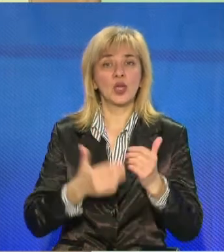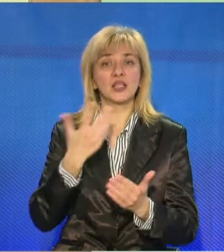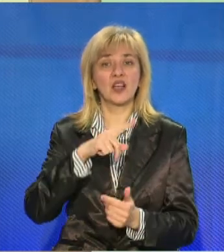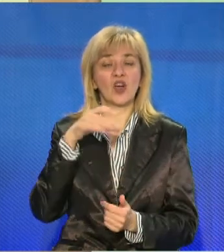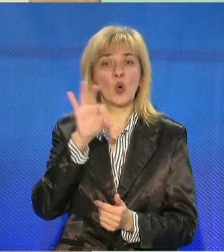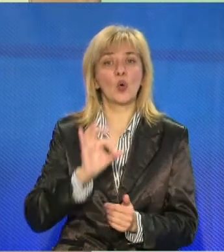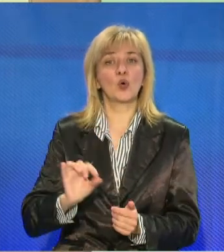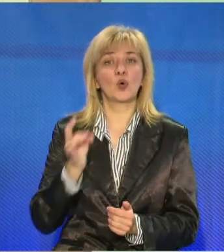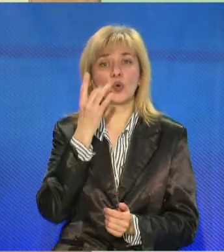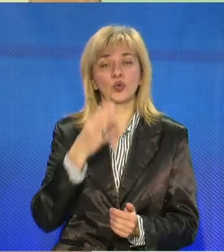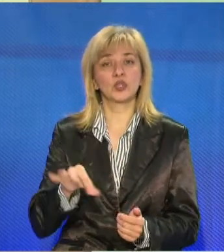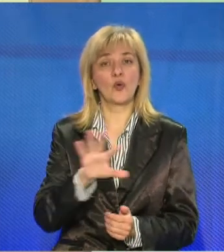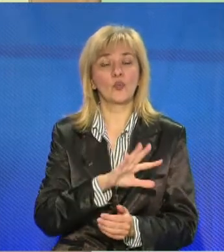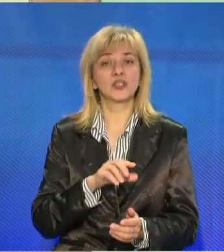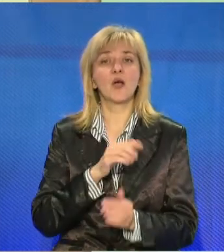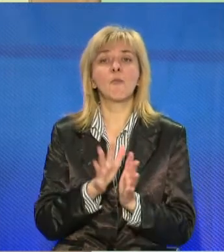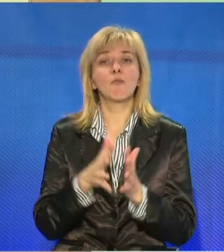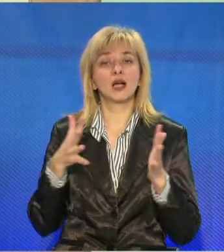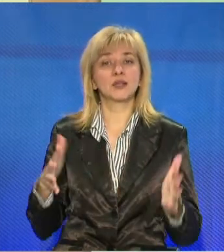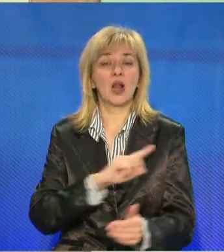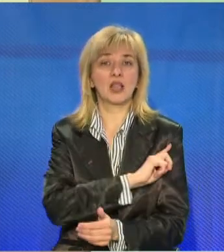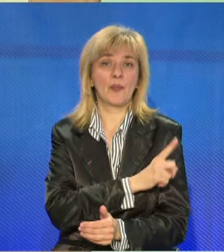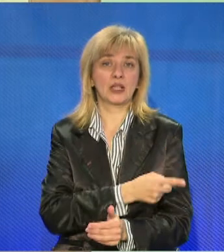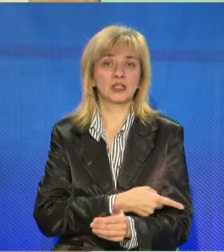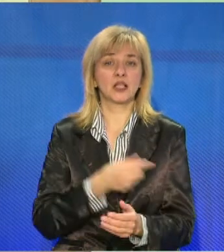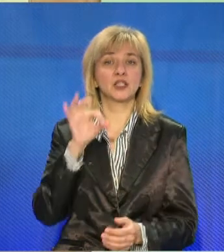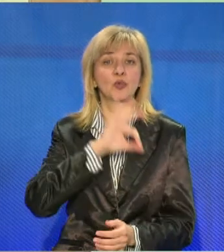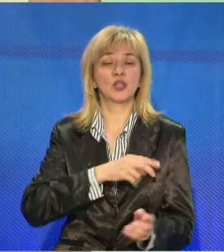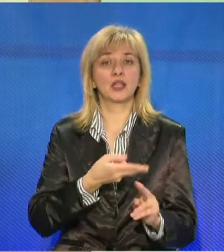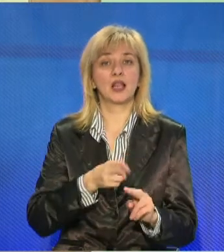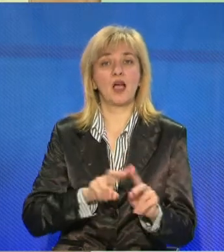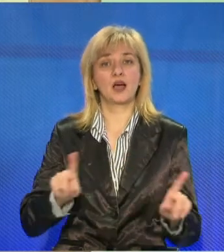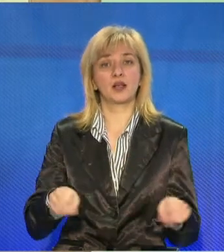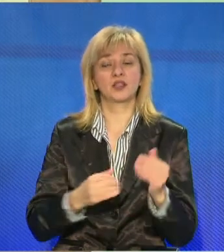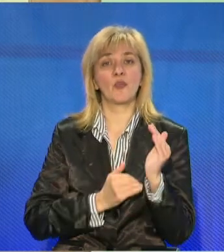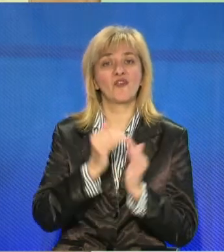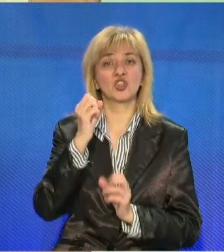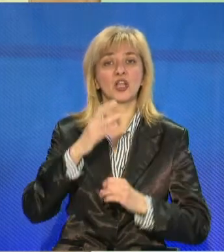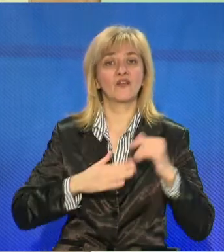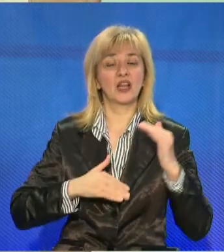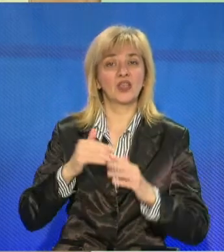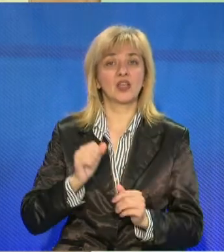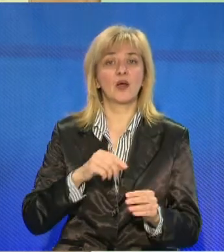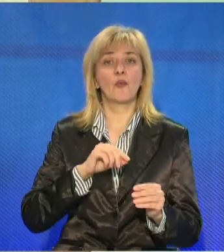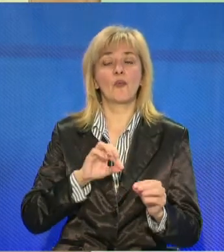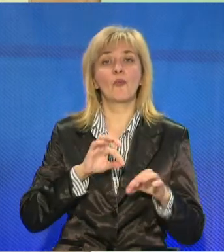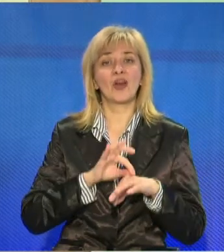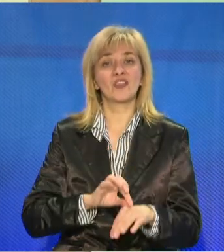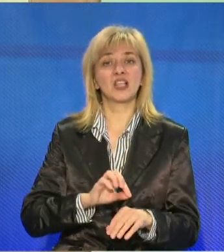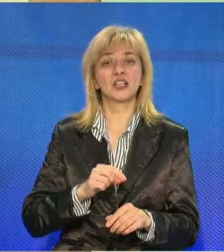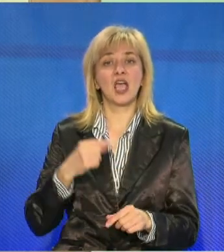Гродненской области, конечно же, максимально потенциал используется для организации повышения квалификации, для проведения авторских